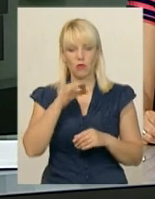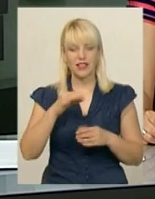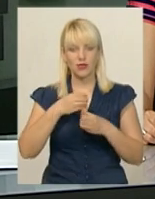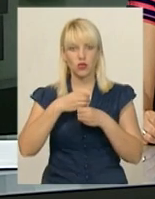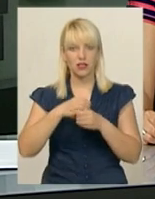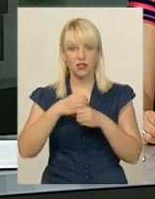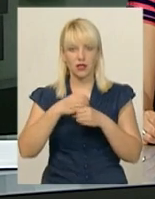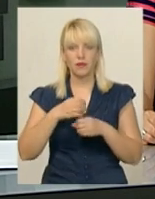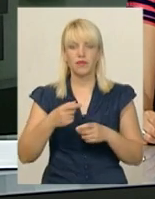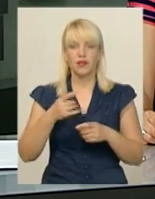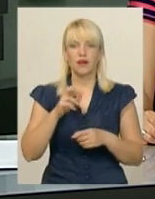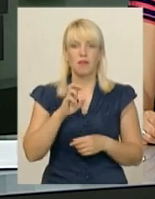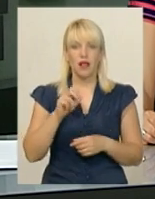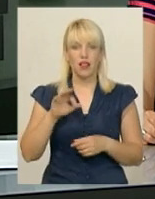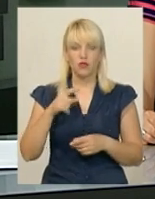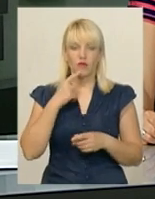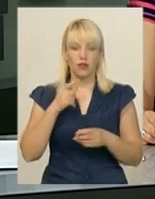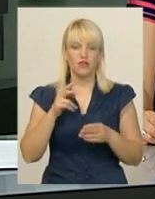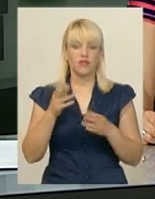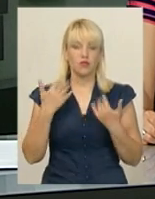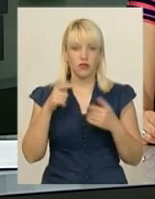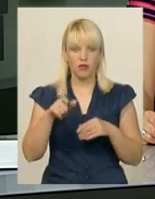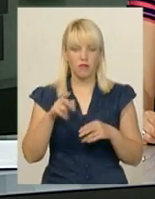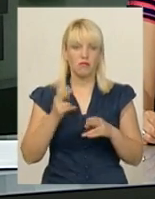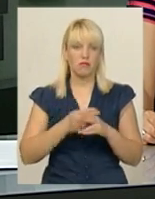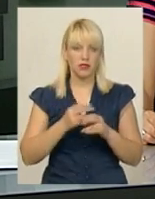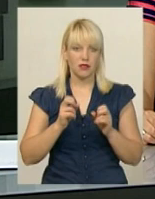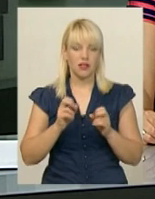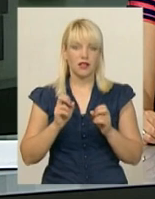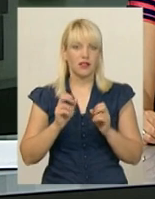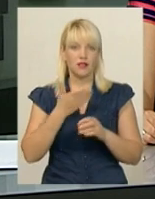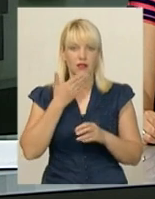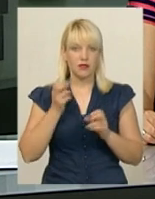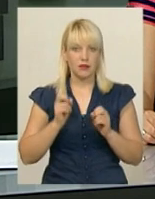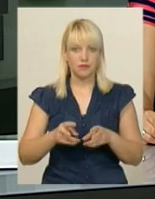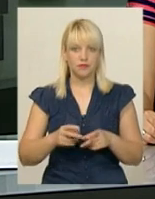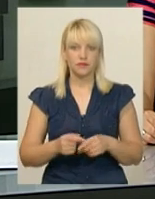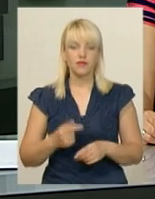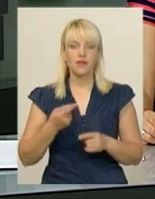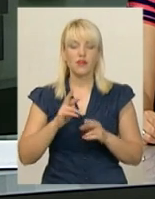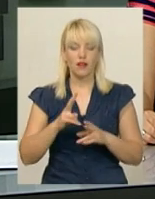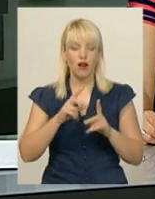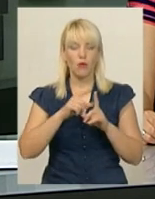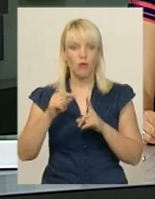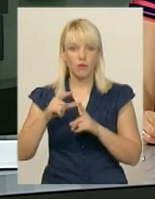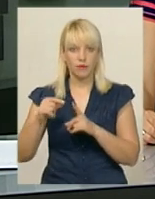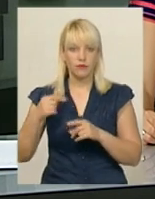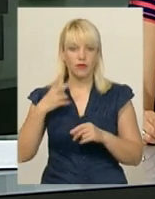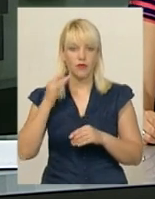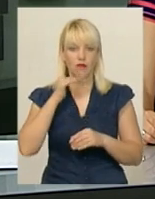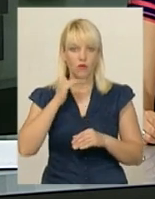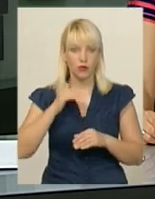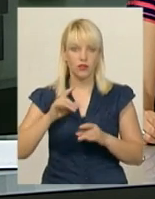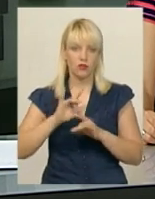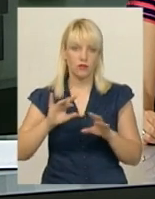Олег Балашов. Каже, відпочивати там безпечно. А от як поводитися на воді, хмельничанам сьогодні розповідали надзвичайники на міському